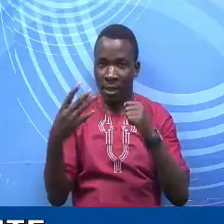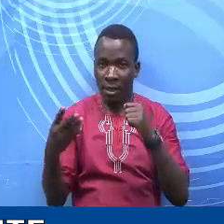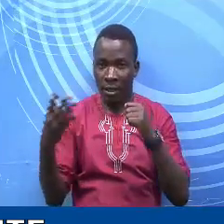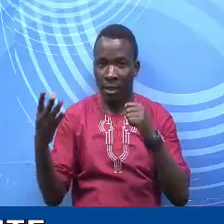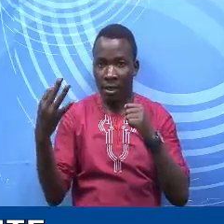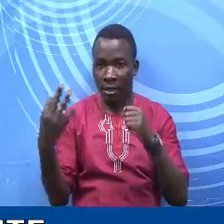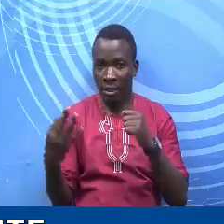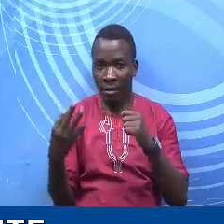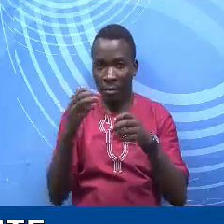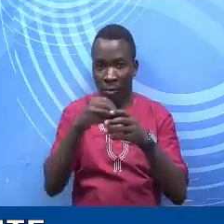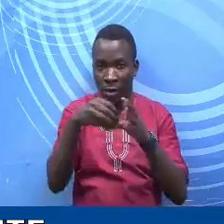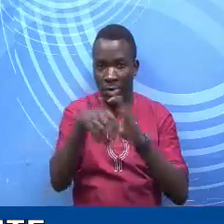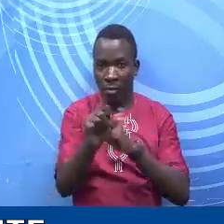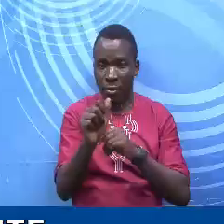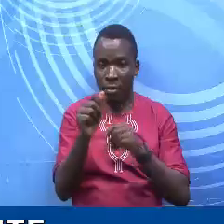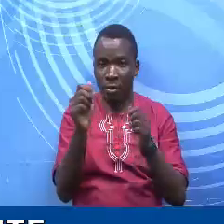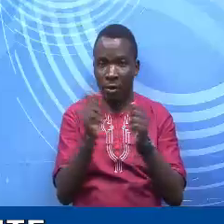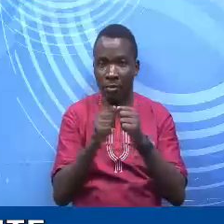18,443. Muri aba